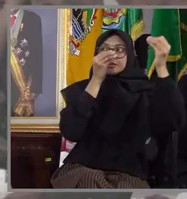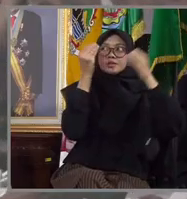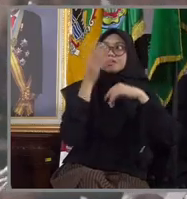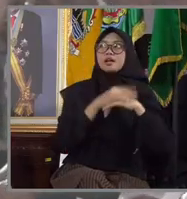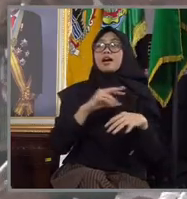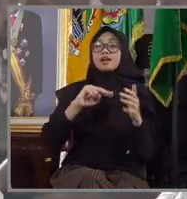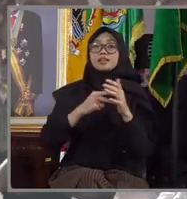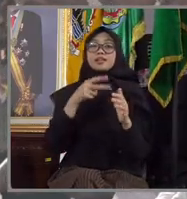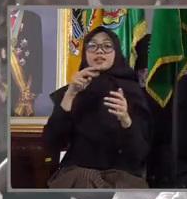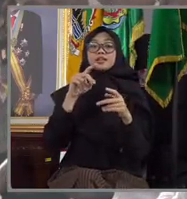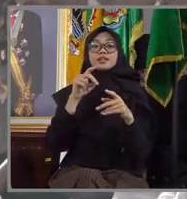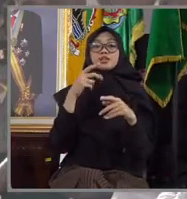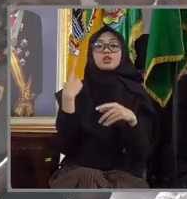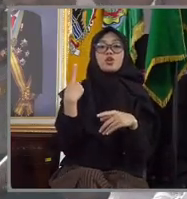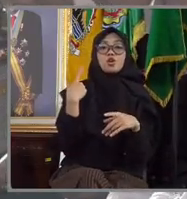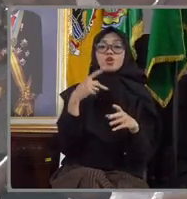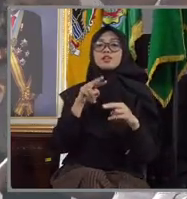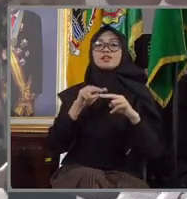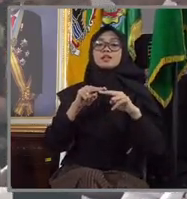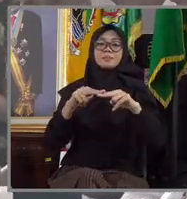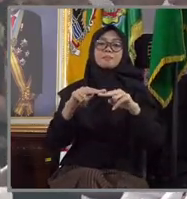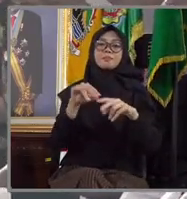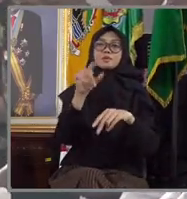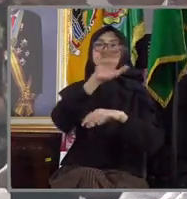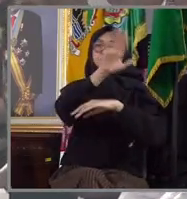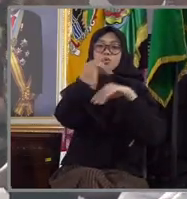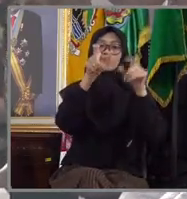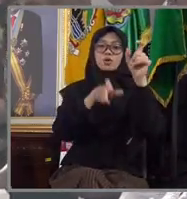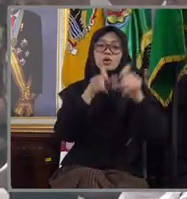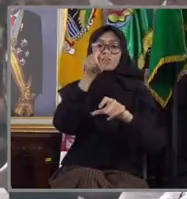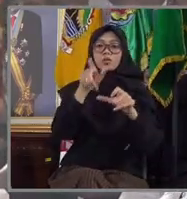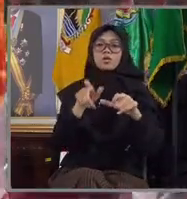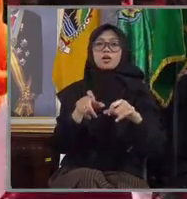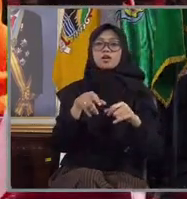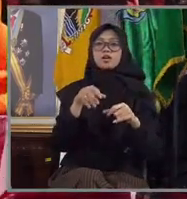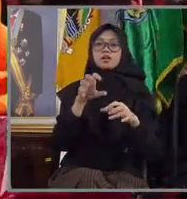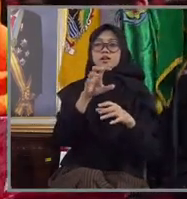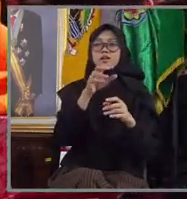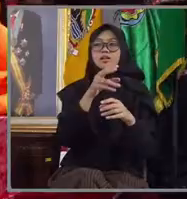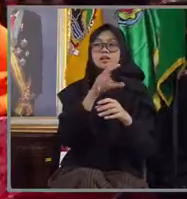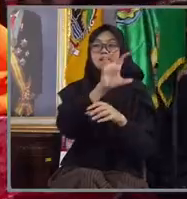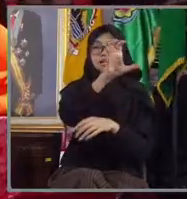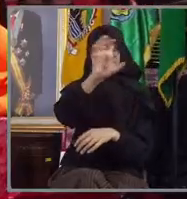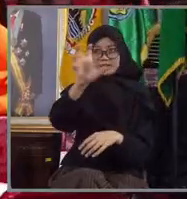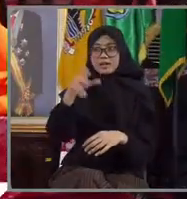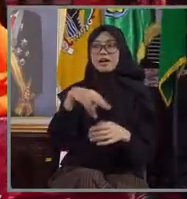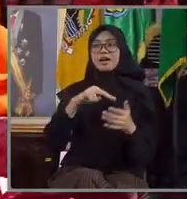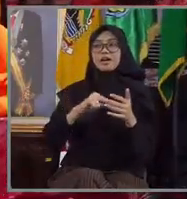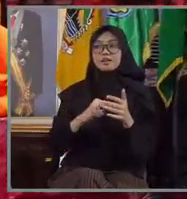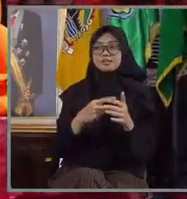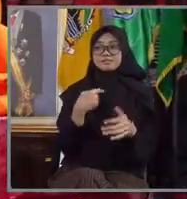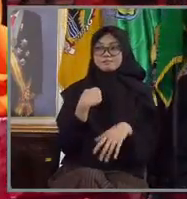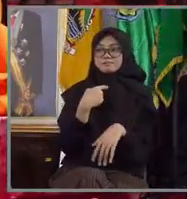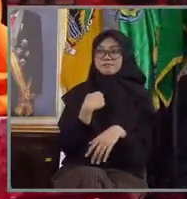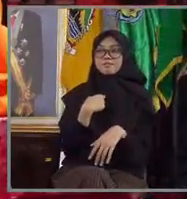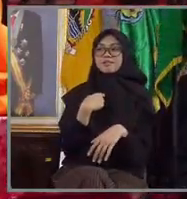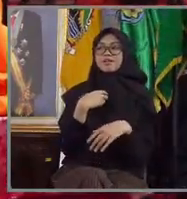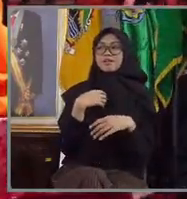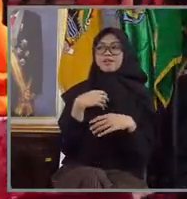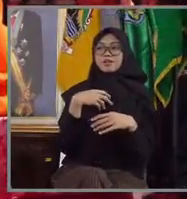Bapak Ibu titip ya pada kepala daerah ya Hello gurunya nggak boleh ngomong gitu ya kamu harus kurus enggak